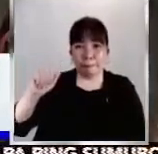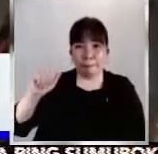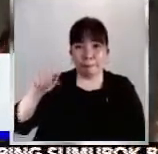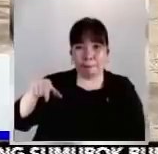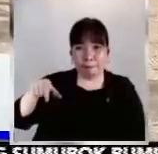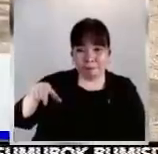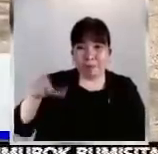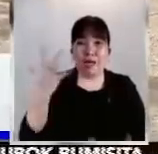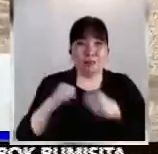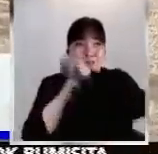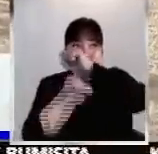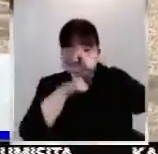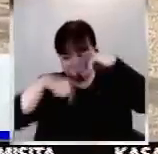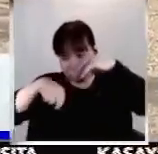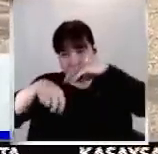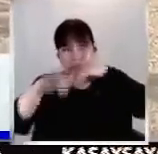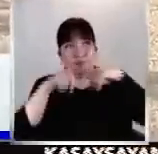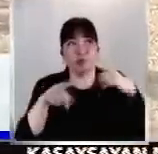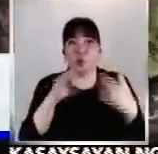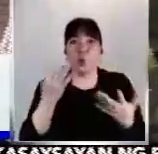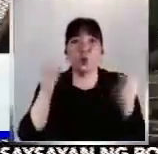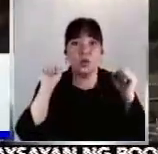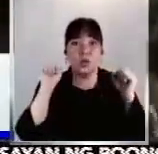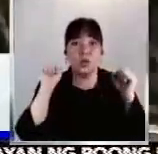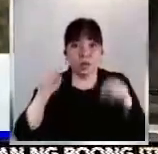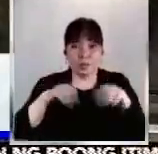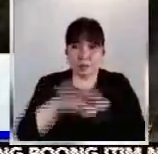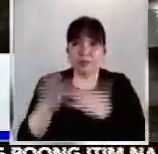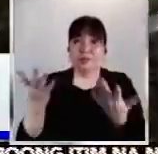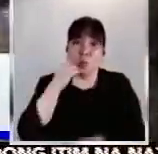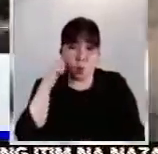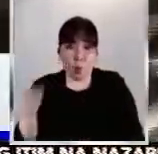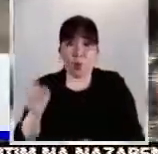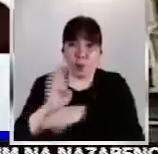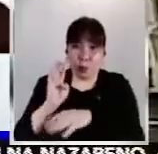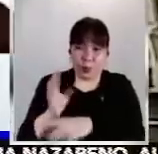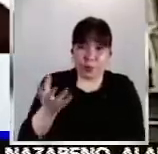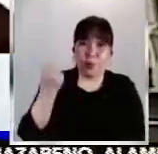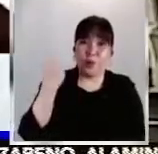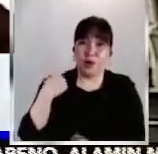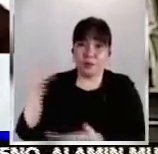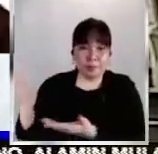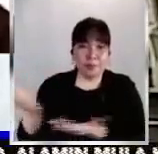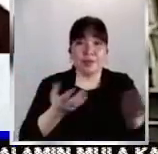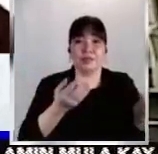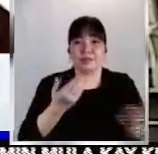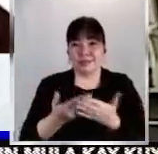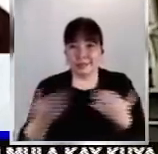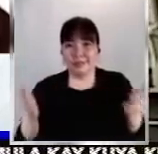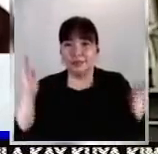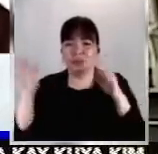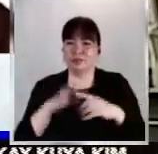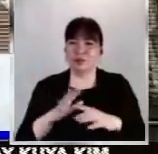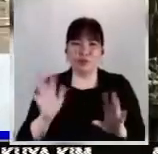residente, empleyado, may-ari ng negosyo at bibili ng essential goods and services ang palulusutin. Huwag daw magalit o malungkot ayon kay